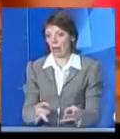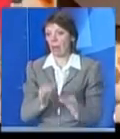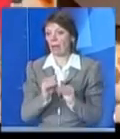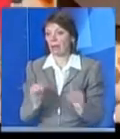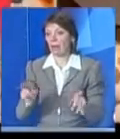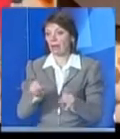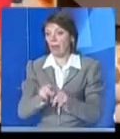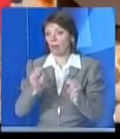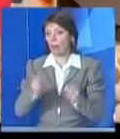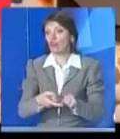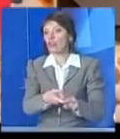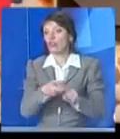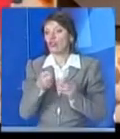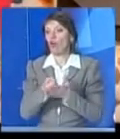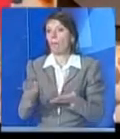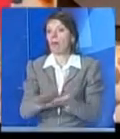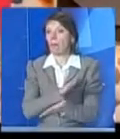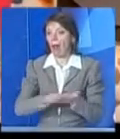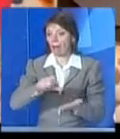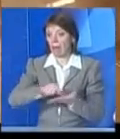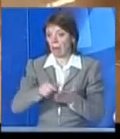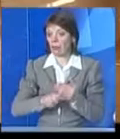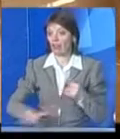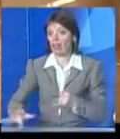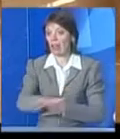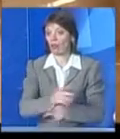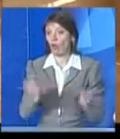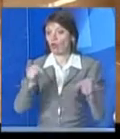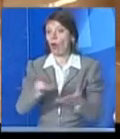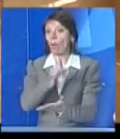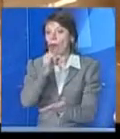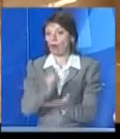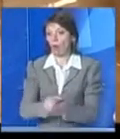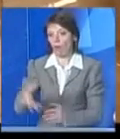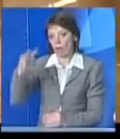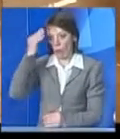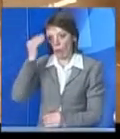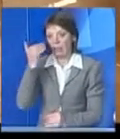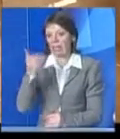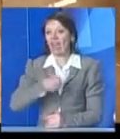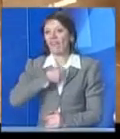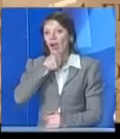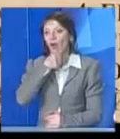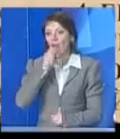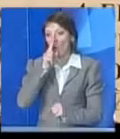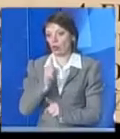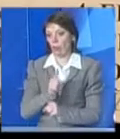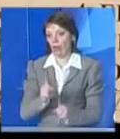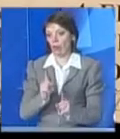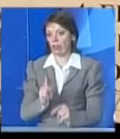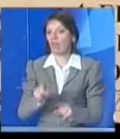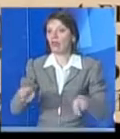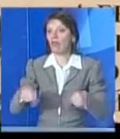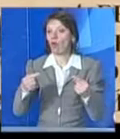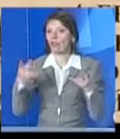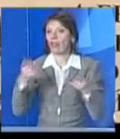Дітки також можуть залучатись до прибирання приміщень і територій, при цьому обов'язково враховуються їх вікові особливості. У